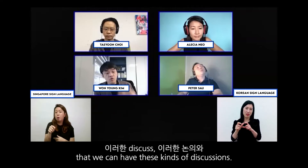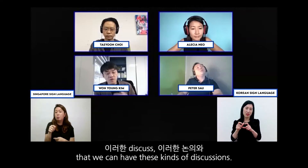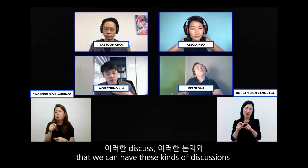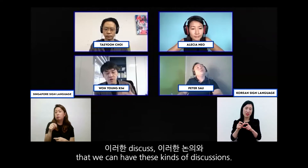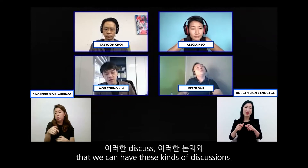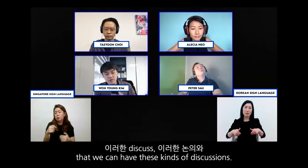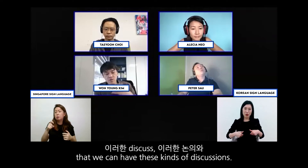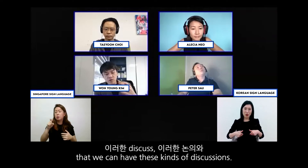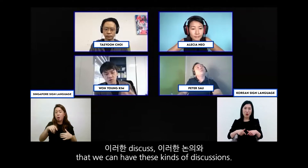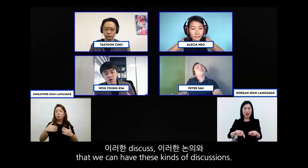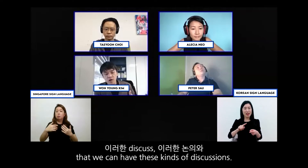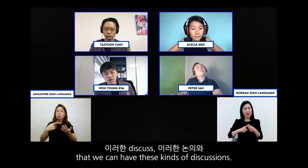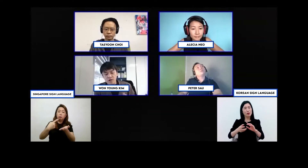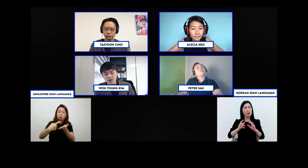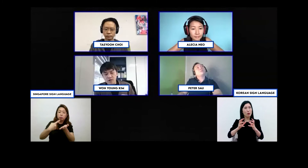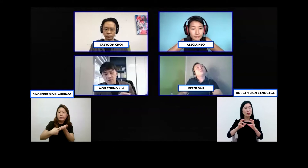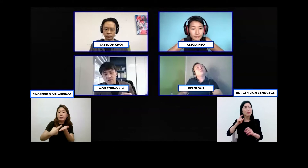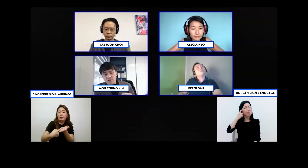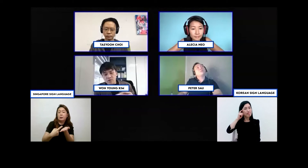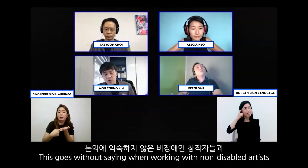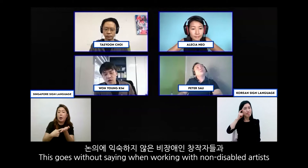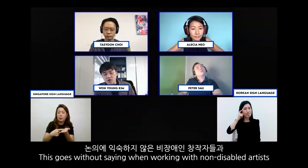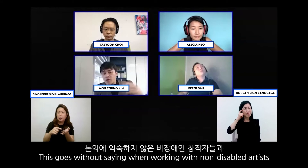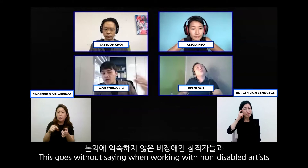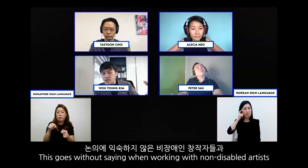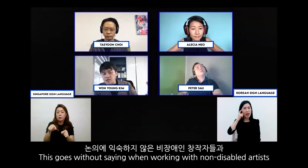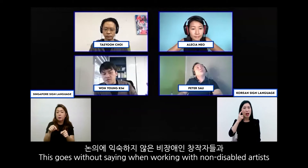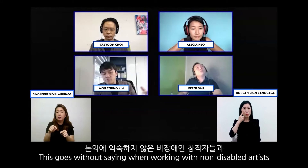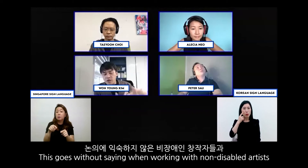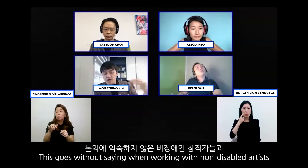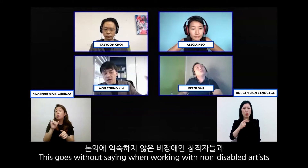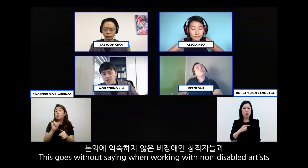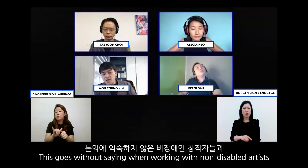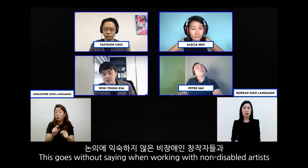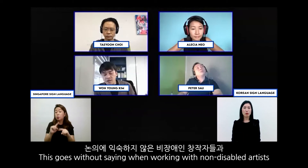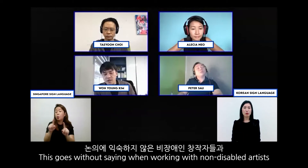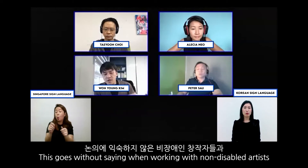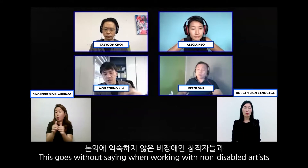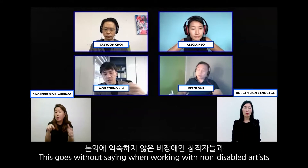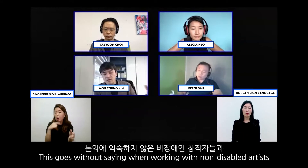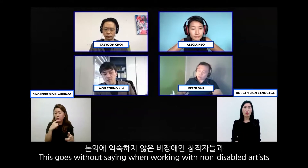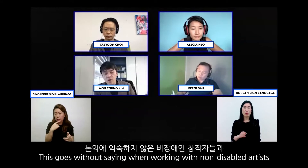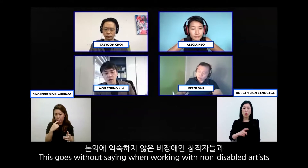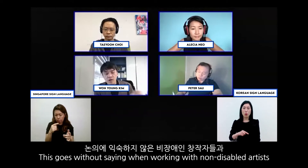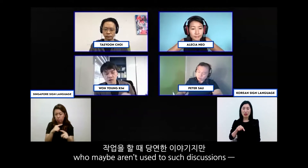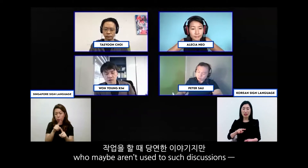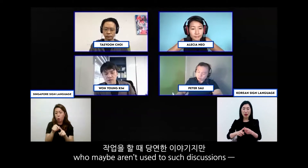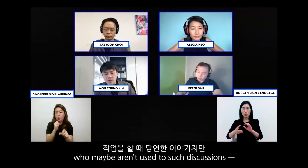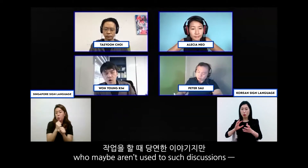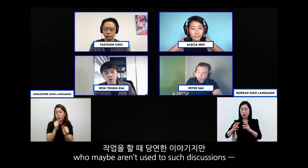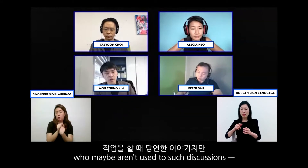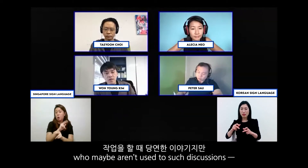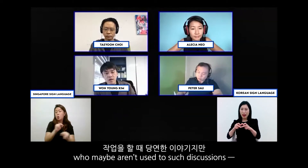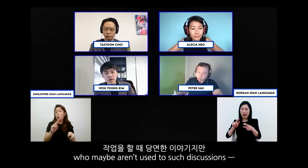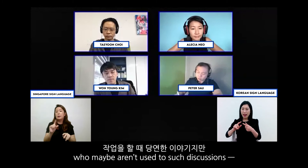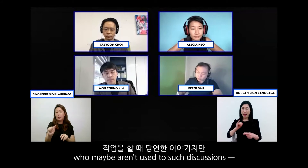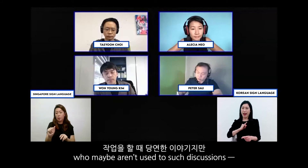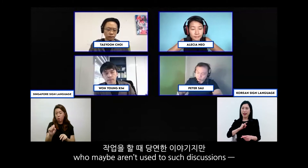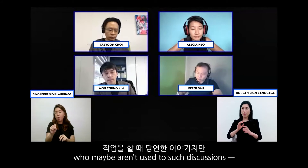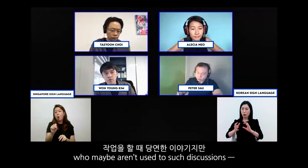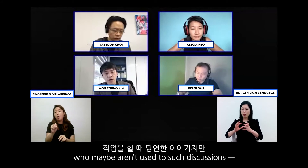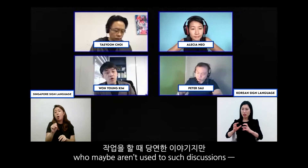이러한 디스코스, 이러한 논의에 익숙하지 않은 비장애인 창작자들과 작업을 할